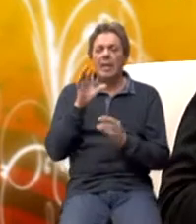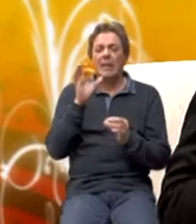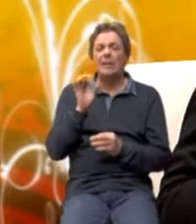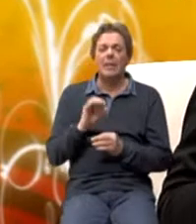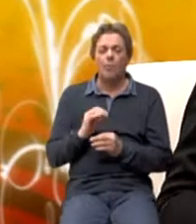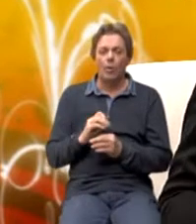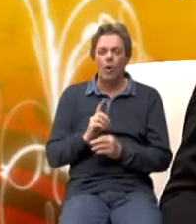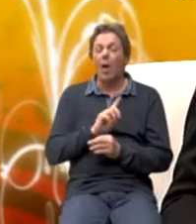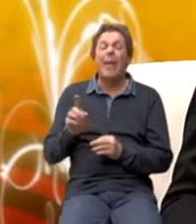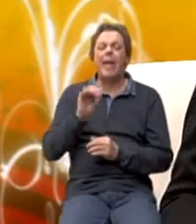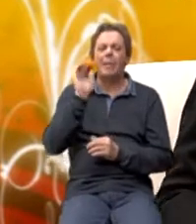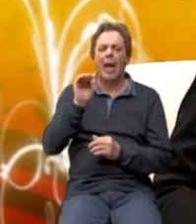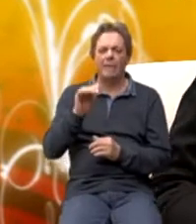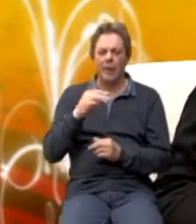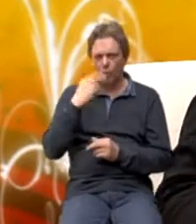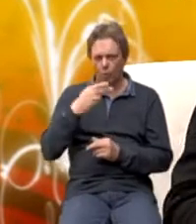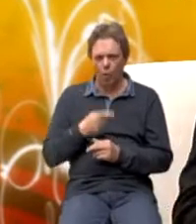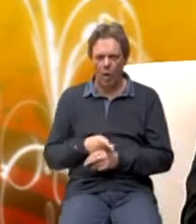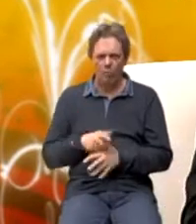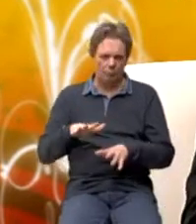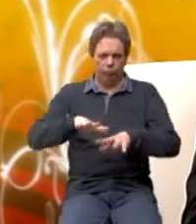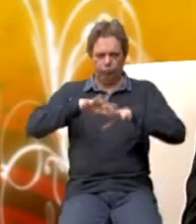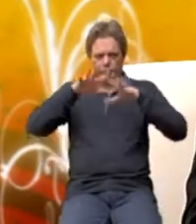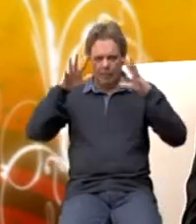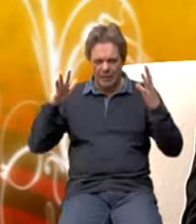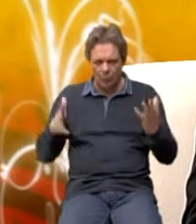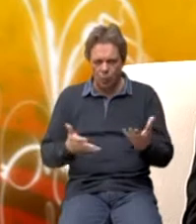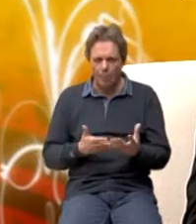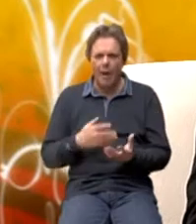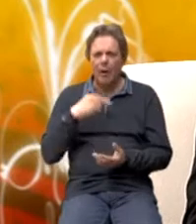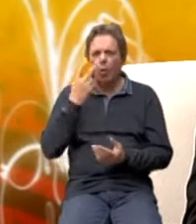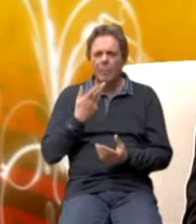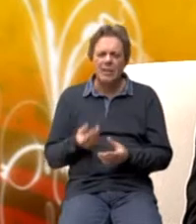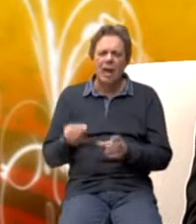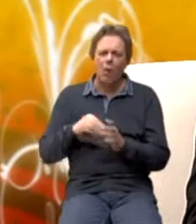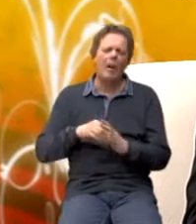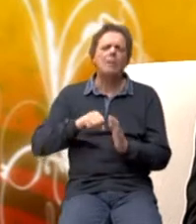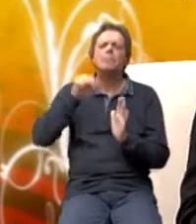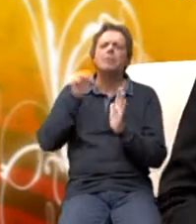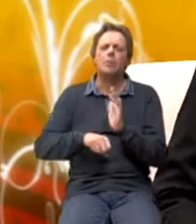10% nenajavljenih kontrola. Znači, to komisija je uvela strože mjere upravo zbog